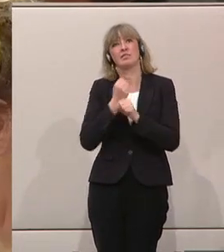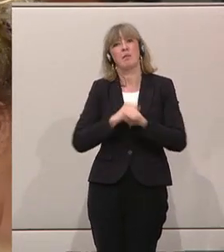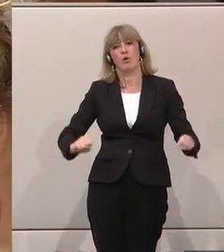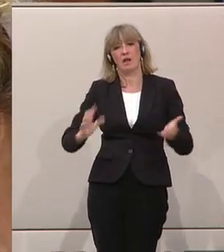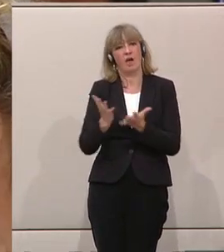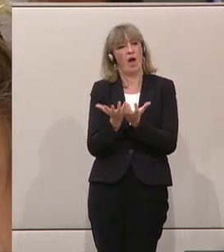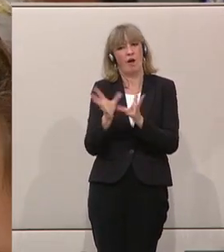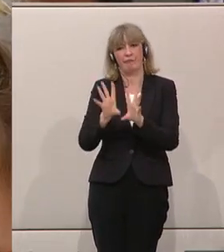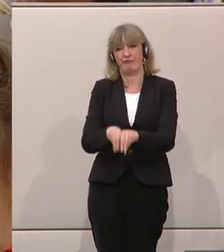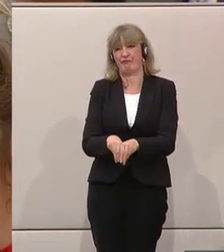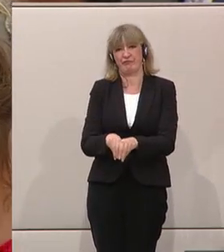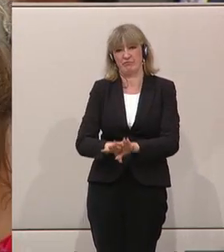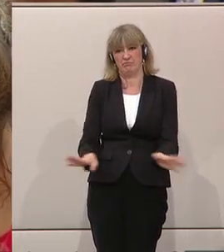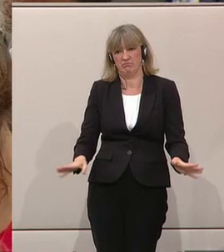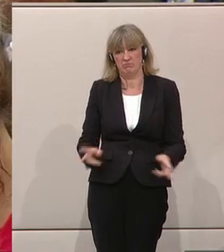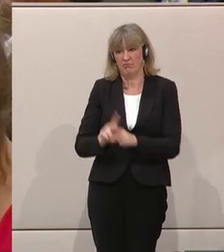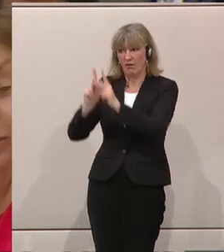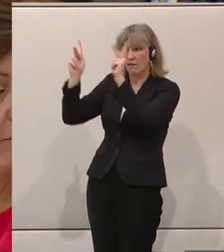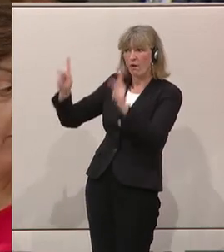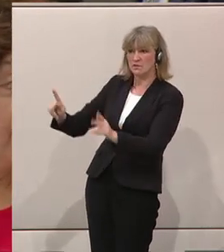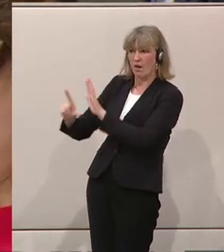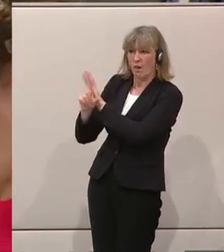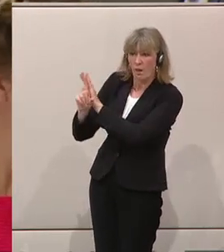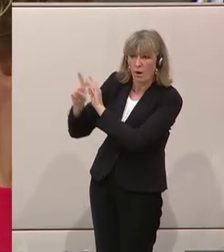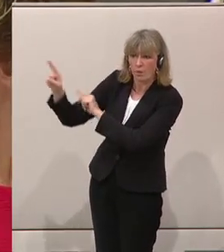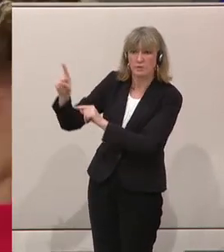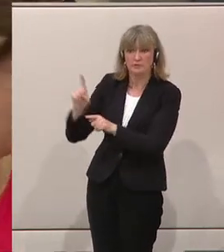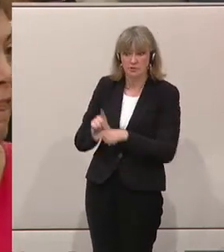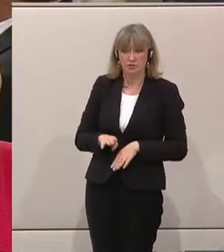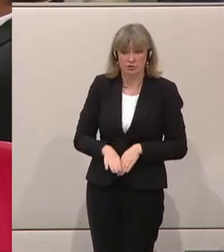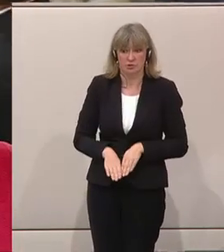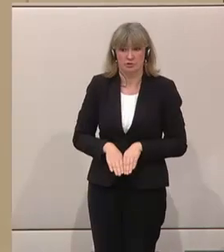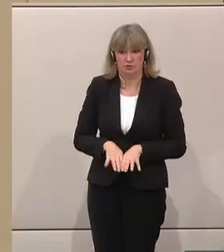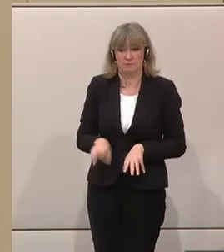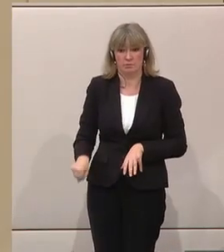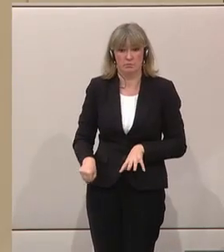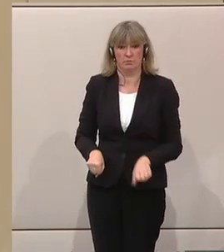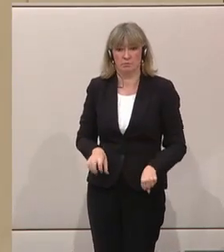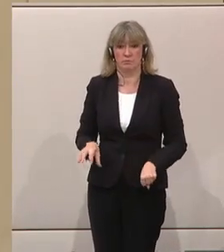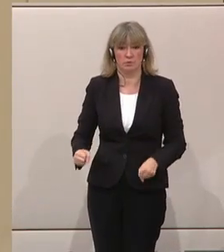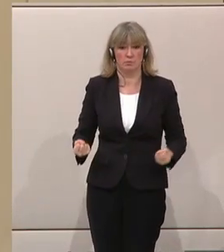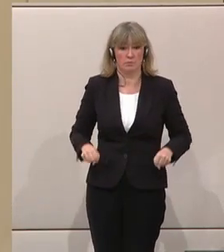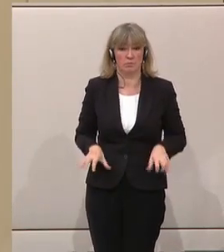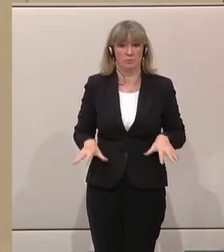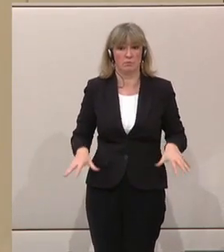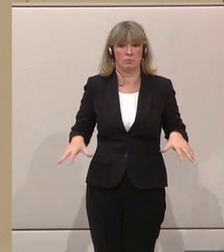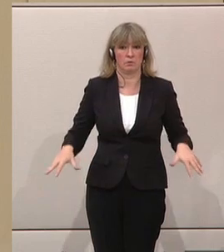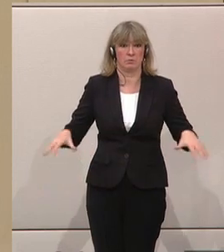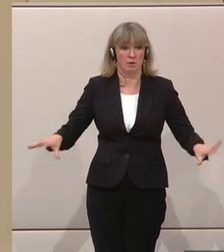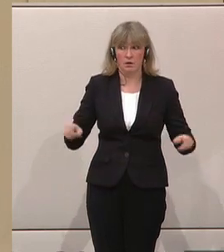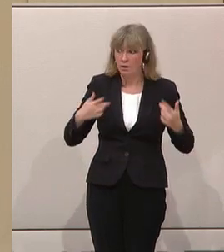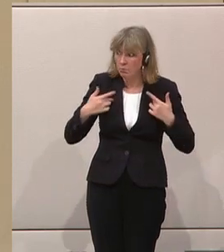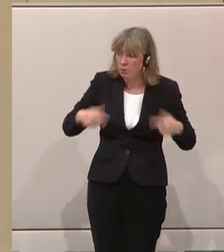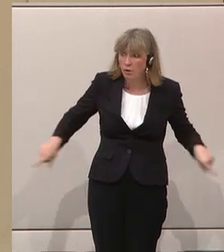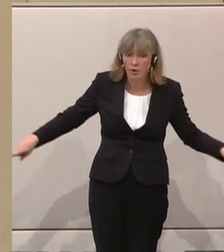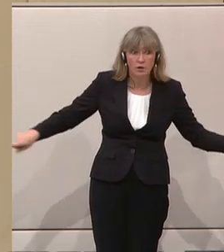Demokratie. Konzerne und Lobbys gewinnen einfach Schritt für Schritt immer weiter an Macht, an Einfluss, während Bürger